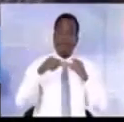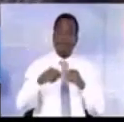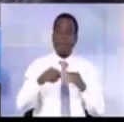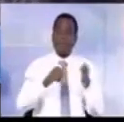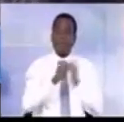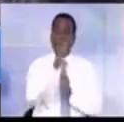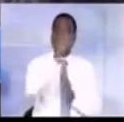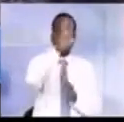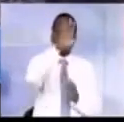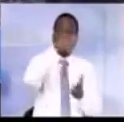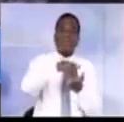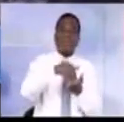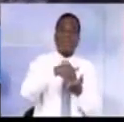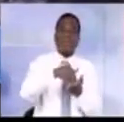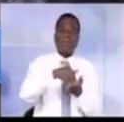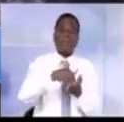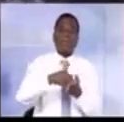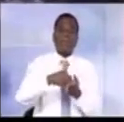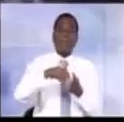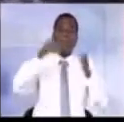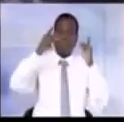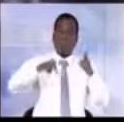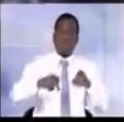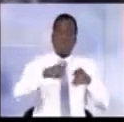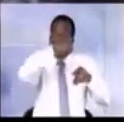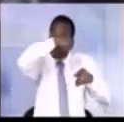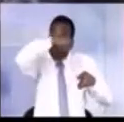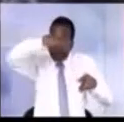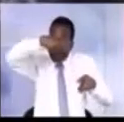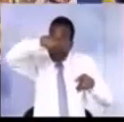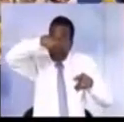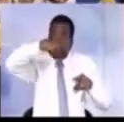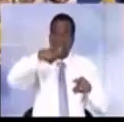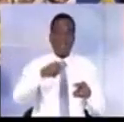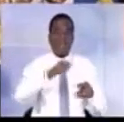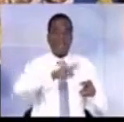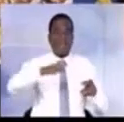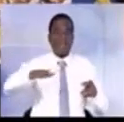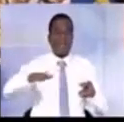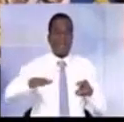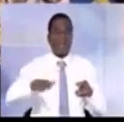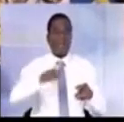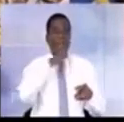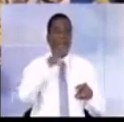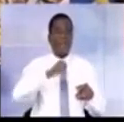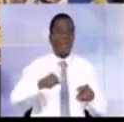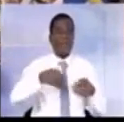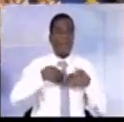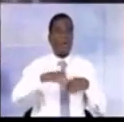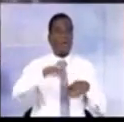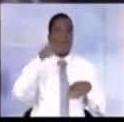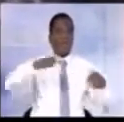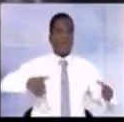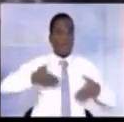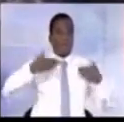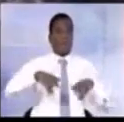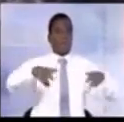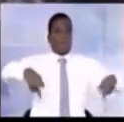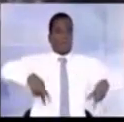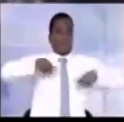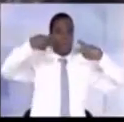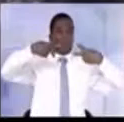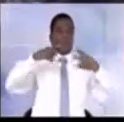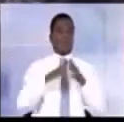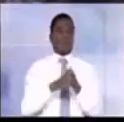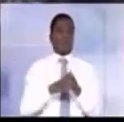5000 patients opérés les enfants et aussi les adultes traités ont retrouvé la joie de vivre